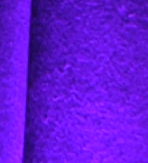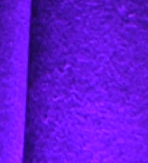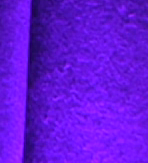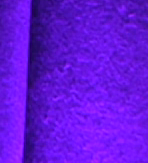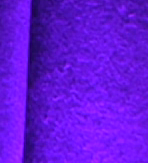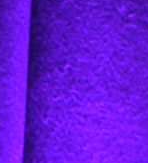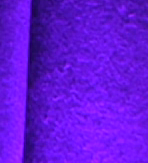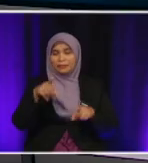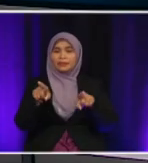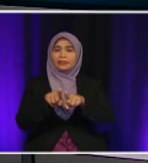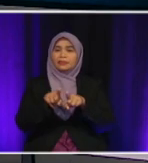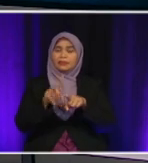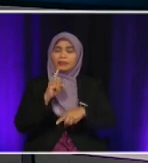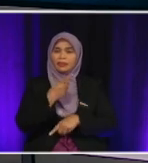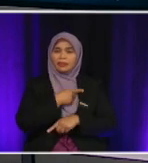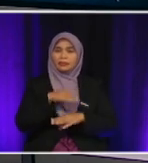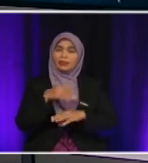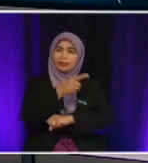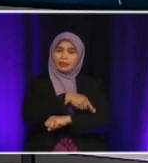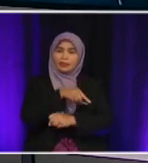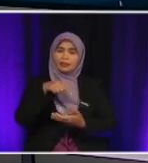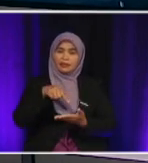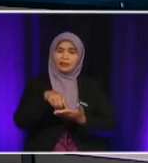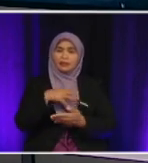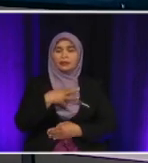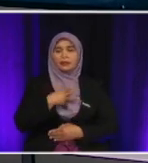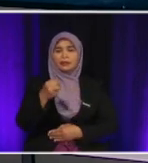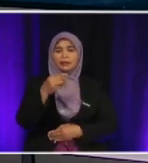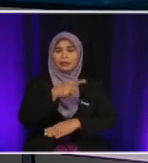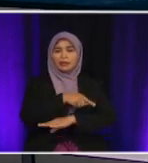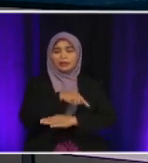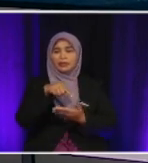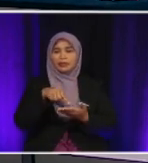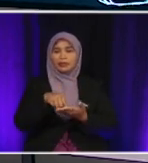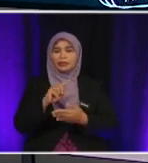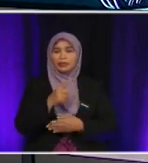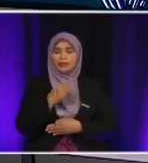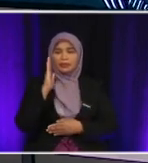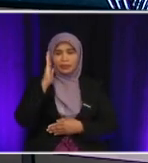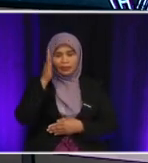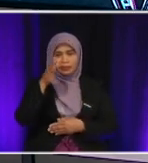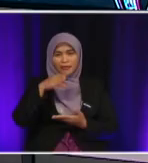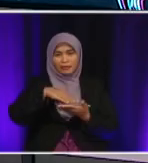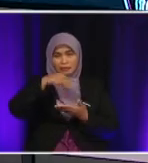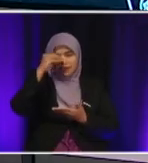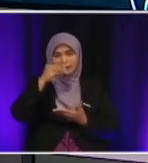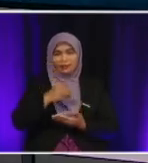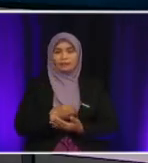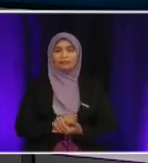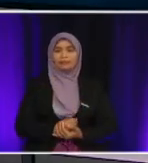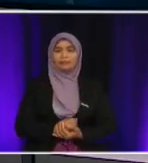bersama dengan kita Pada hari ini dan menariknya pada hari ini apakah yang akan kita belajar Ustadzah